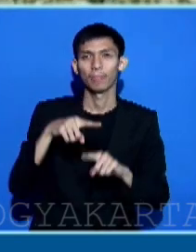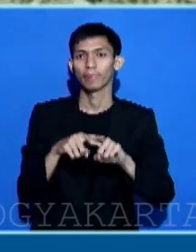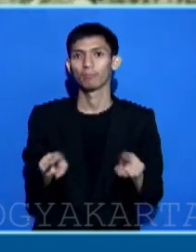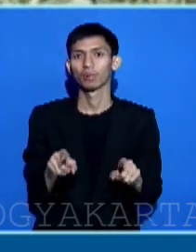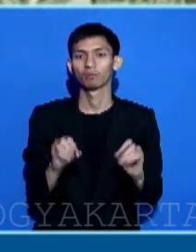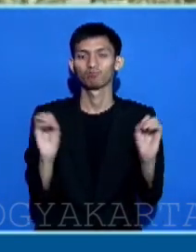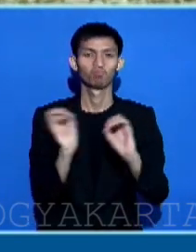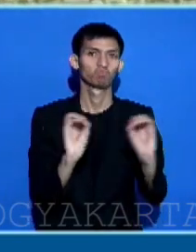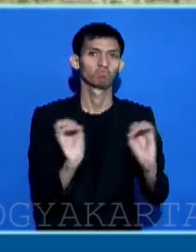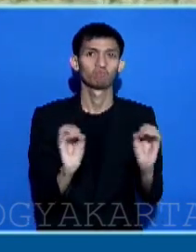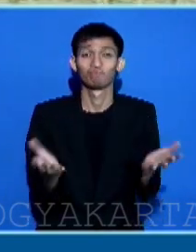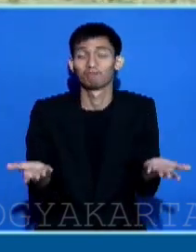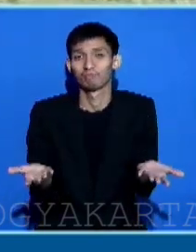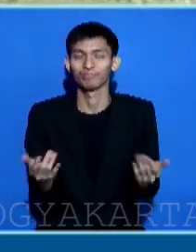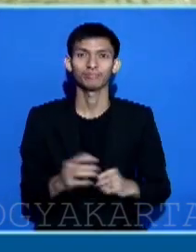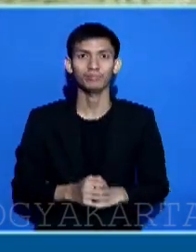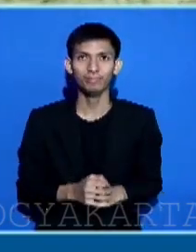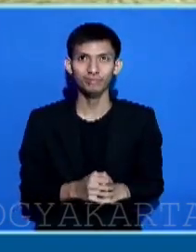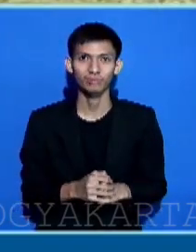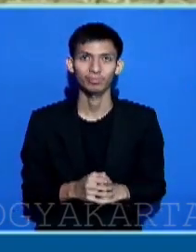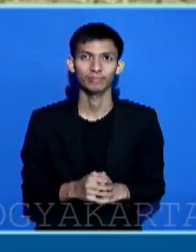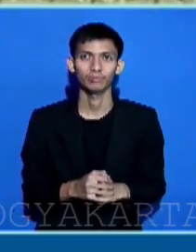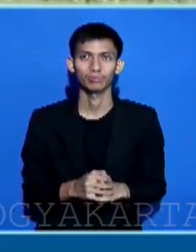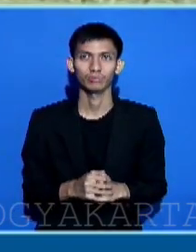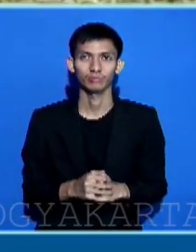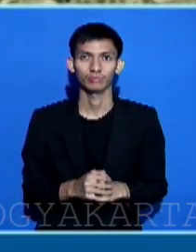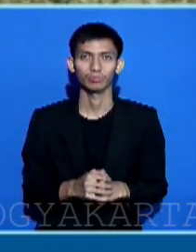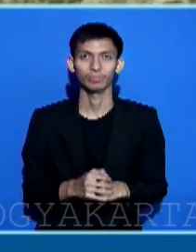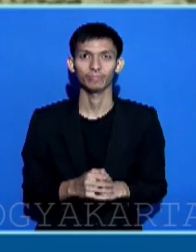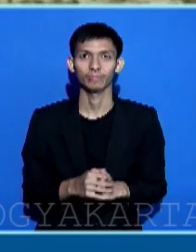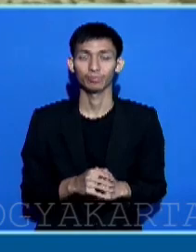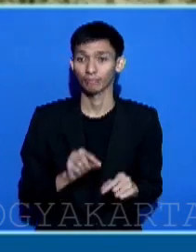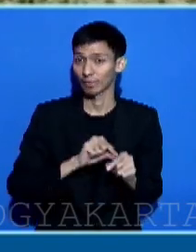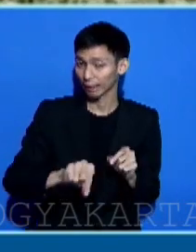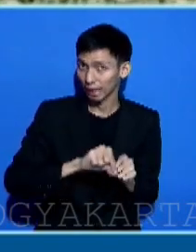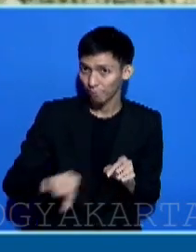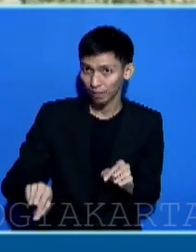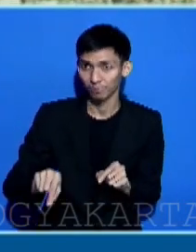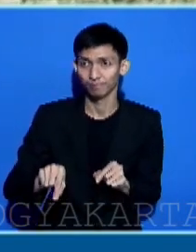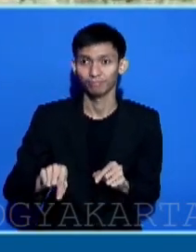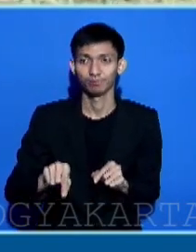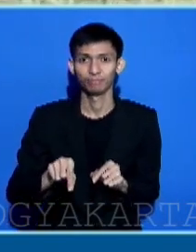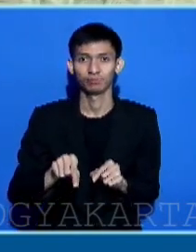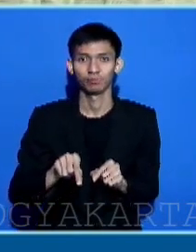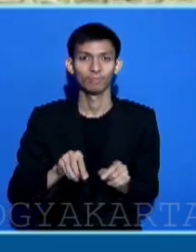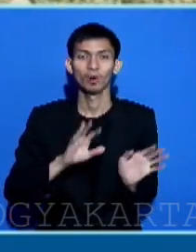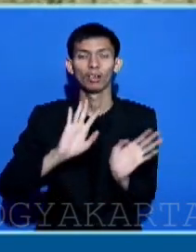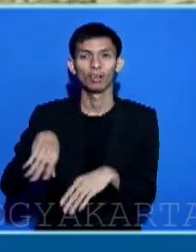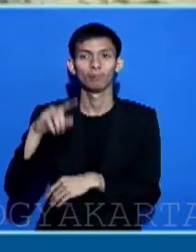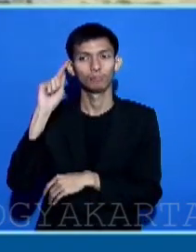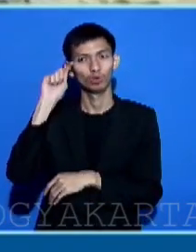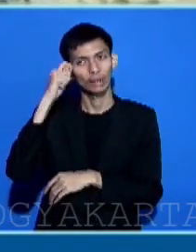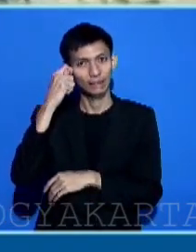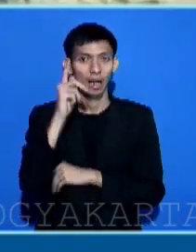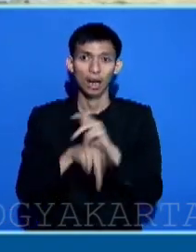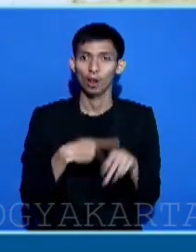waktu Siki ya Pokoke Kenan y entas mawon tanem ladine Nggih duka njing haah nek kira-kira moten wonten toyane